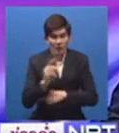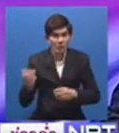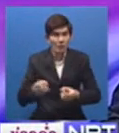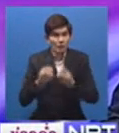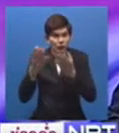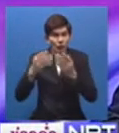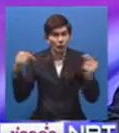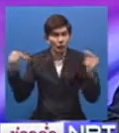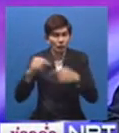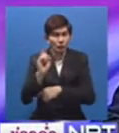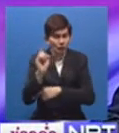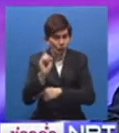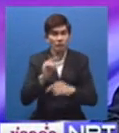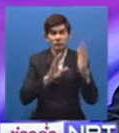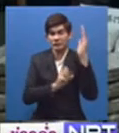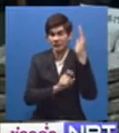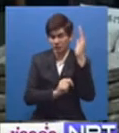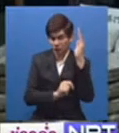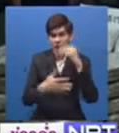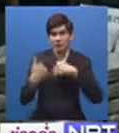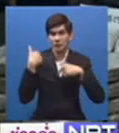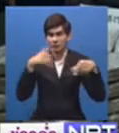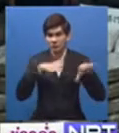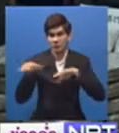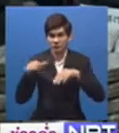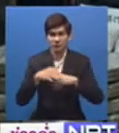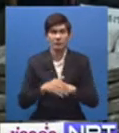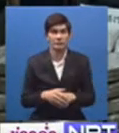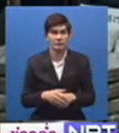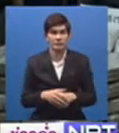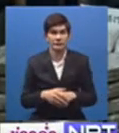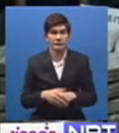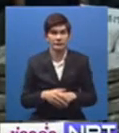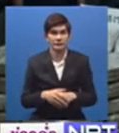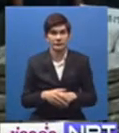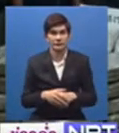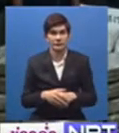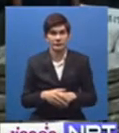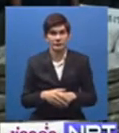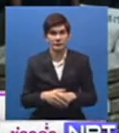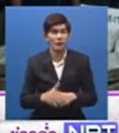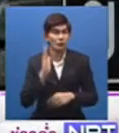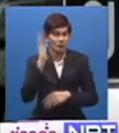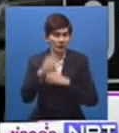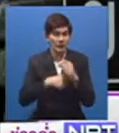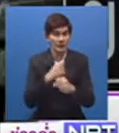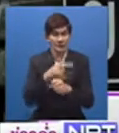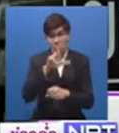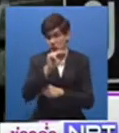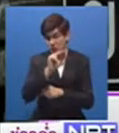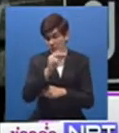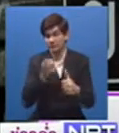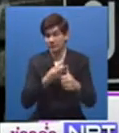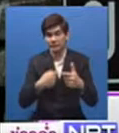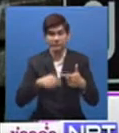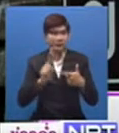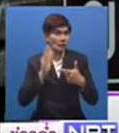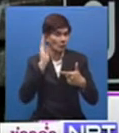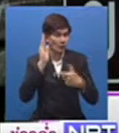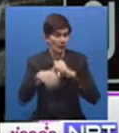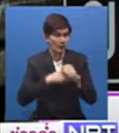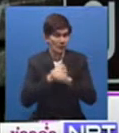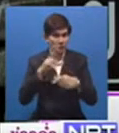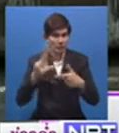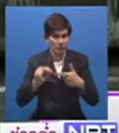ลูกค้าที่จังหวัดสตูลนายอานันอาดัมอายุ 30ปีนายชันาคมา